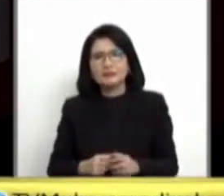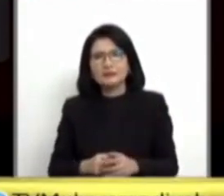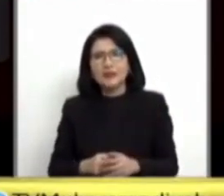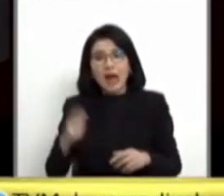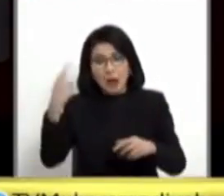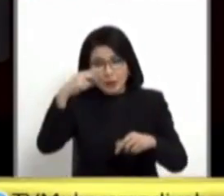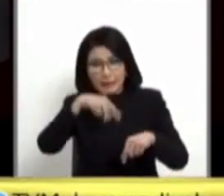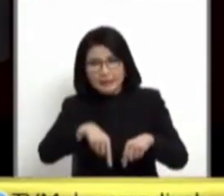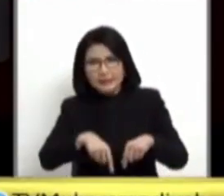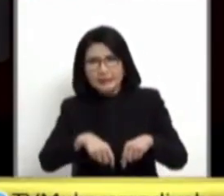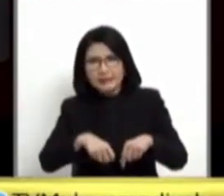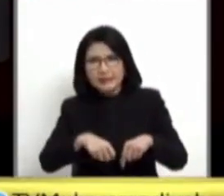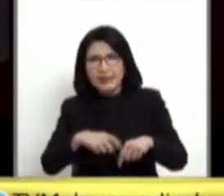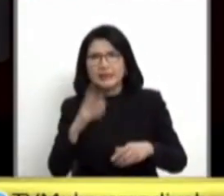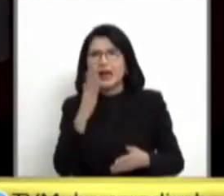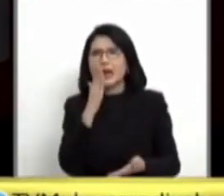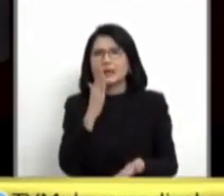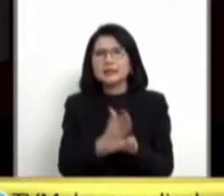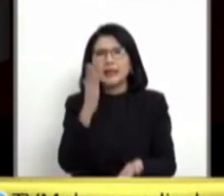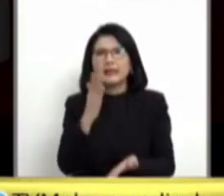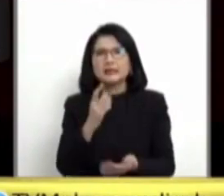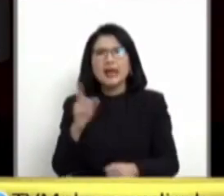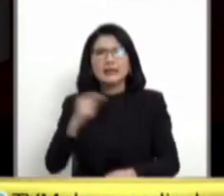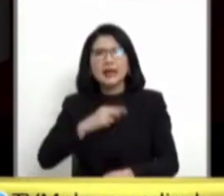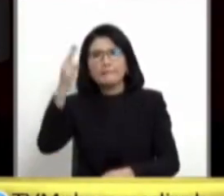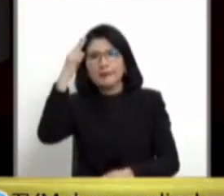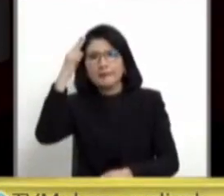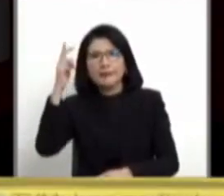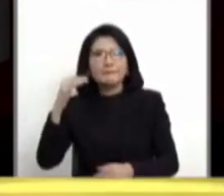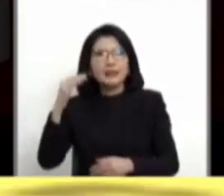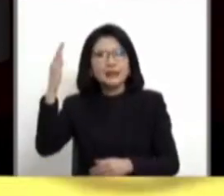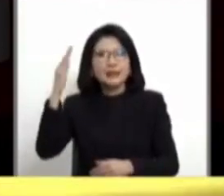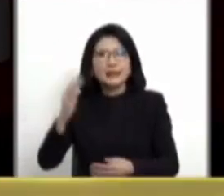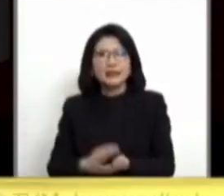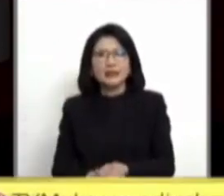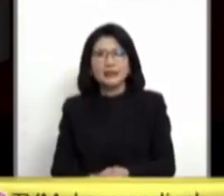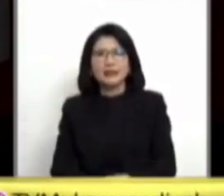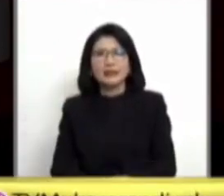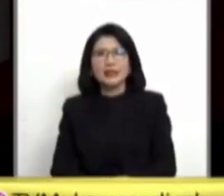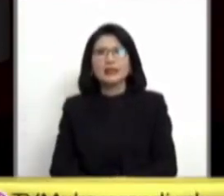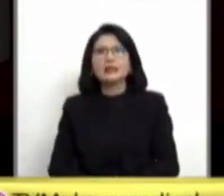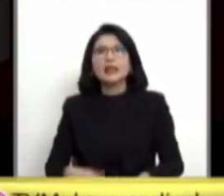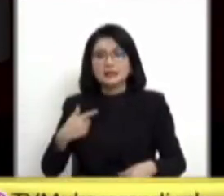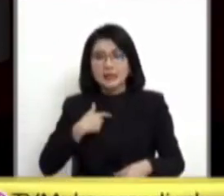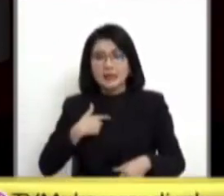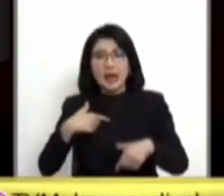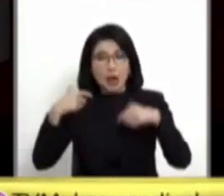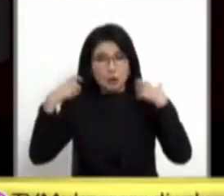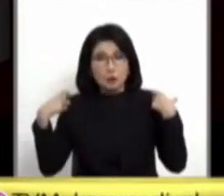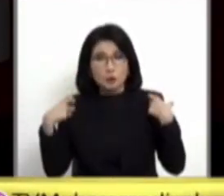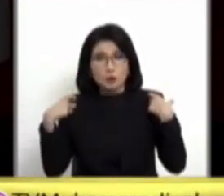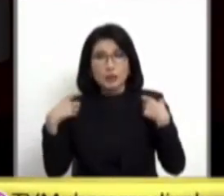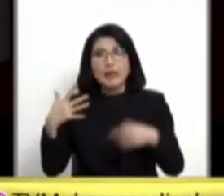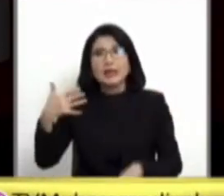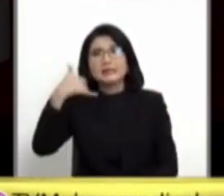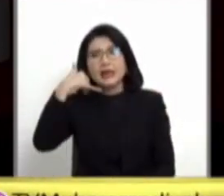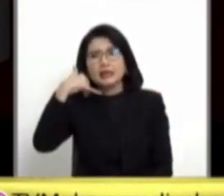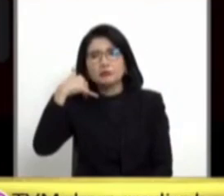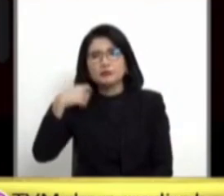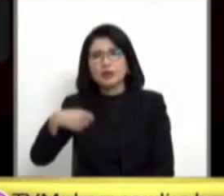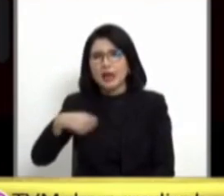seperti ini tindakan tegas adalah dari Pemimpin tertinggi pengalaman saya jadi gubernur maka yang saya telepon adalah